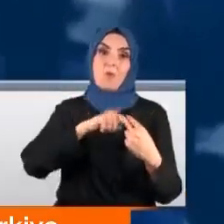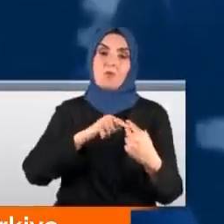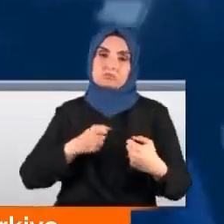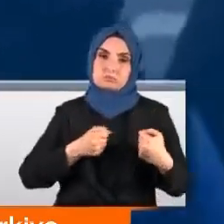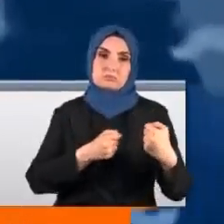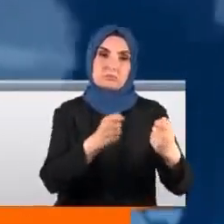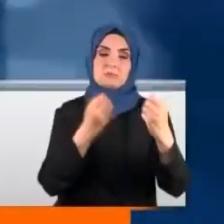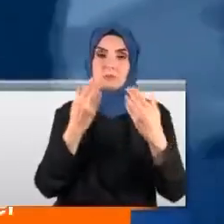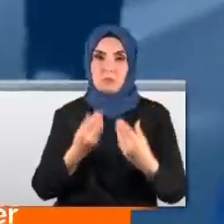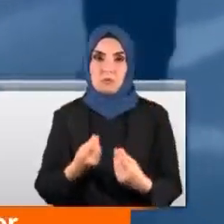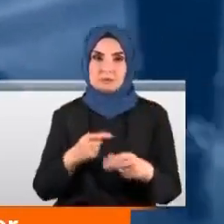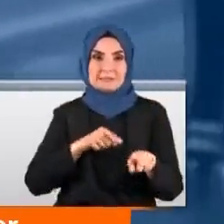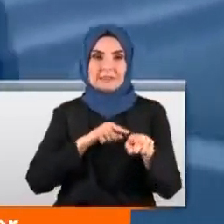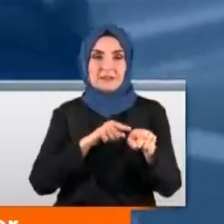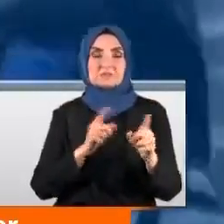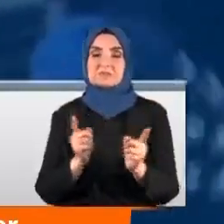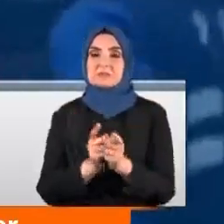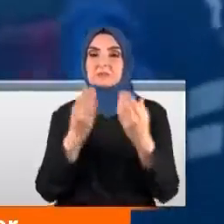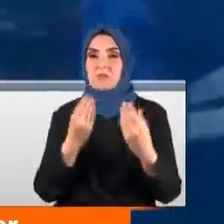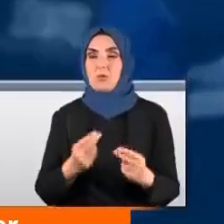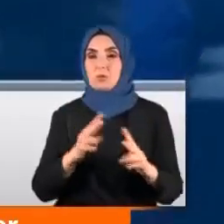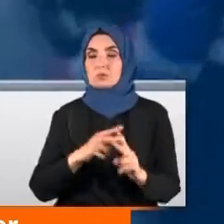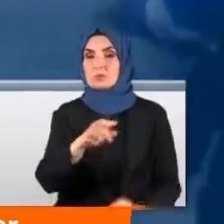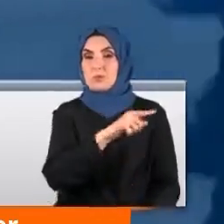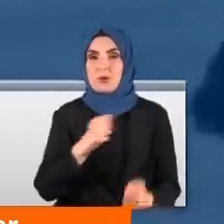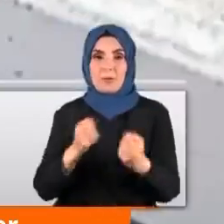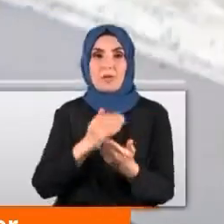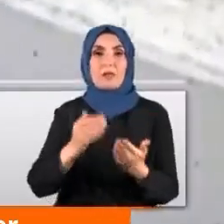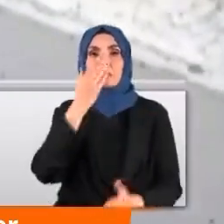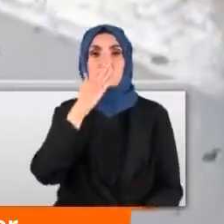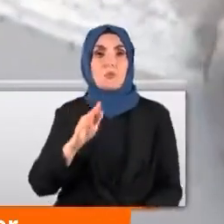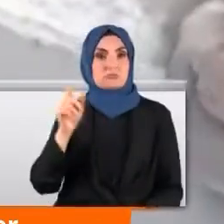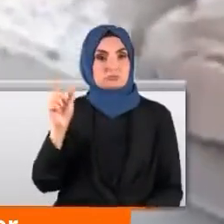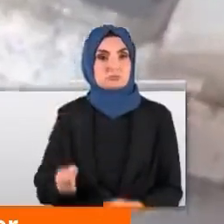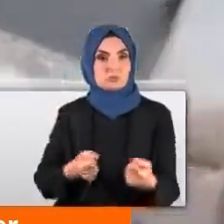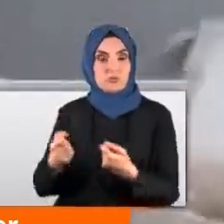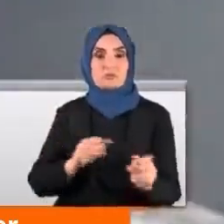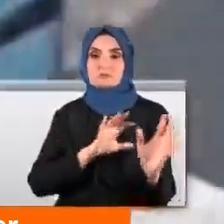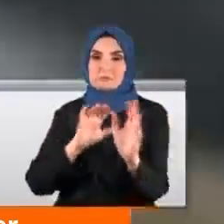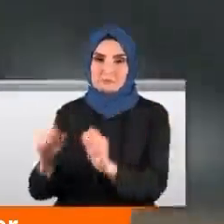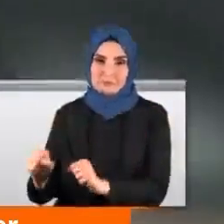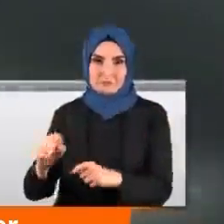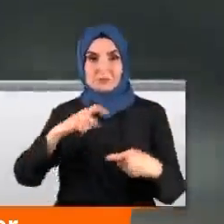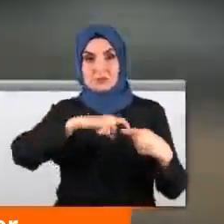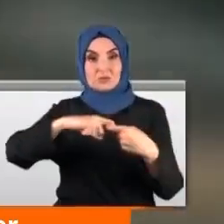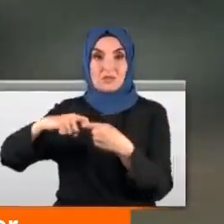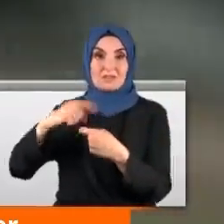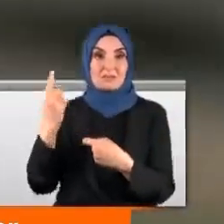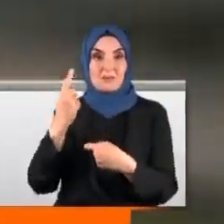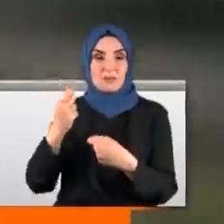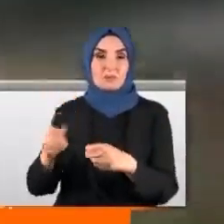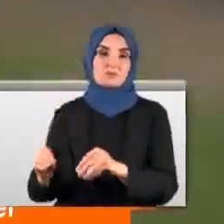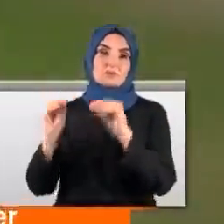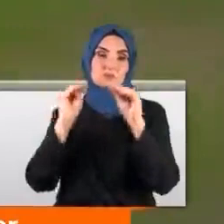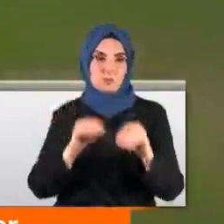Takip kısa sürdü. Polisler ehliyetsiz olduğu belirlenen şoförü yakaladı. Minibüs çekiciye yüklenirken içinde duman yükselmeye